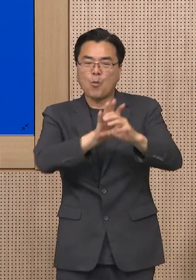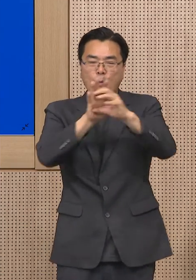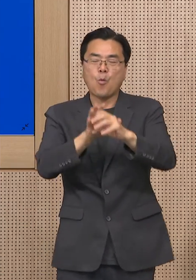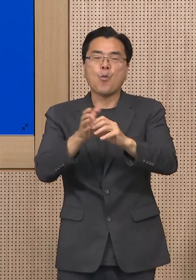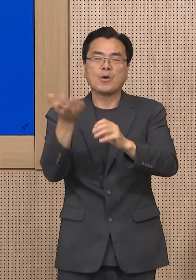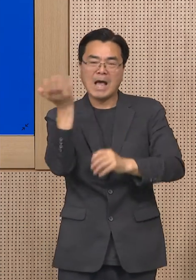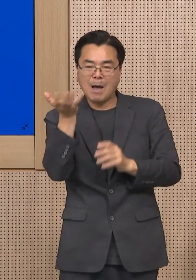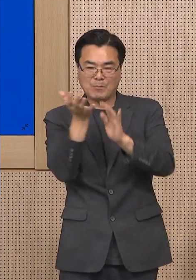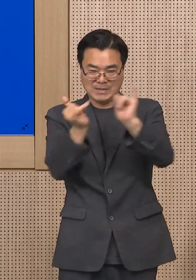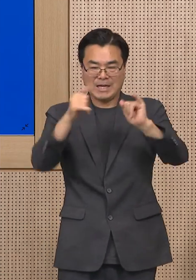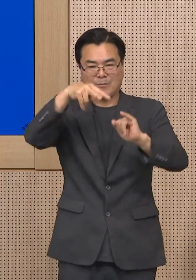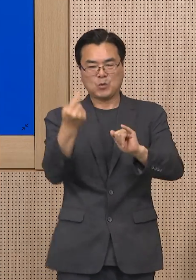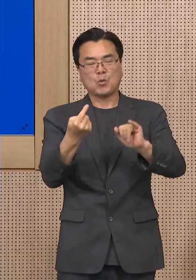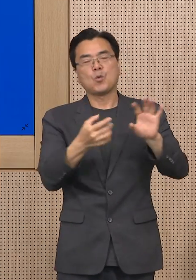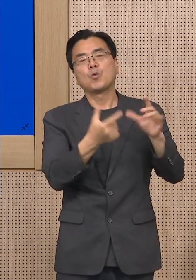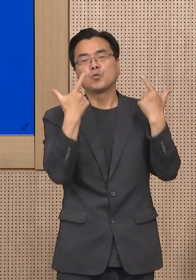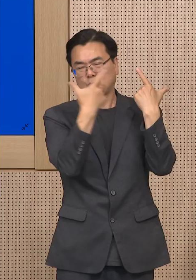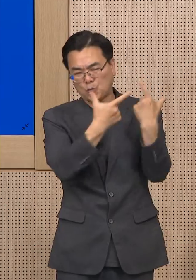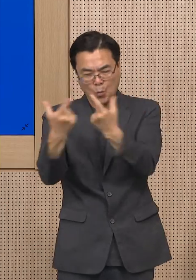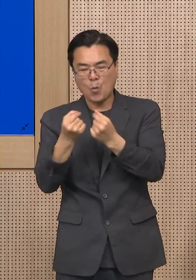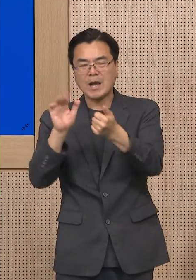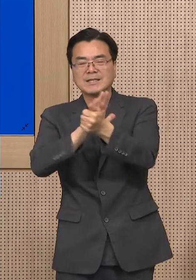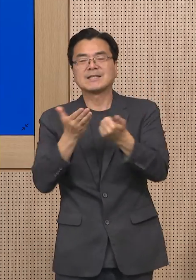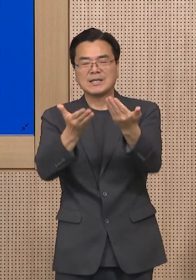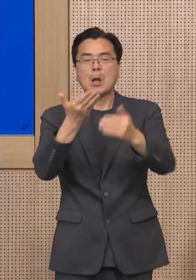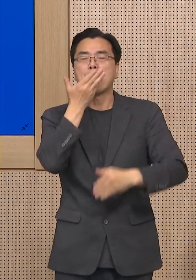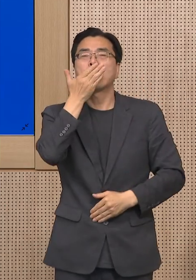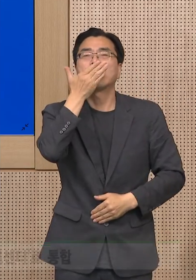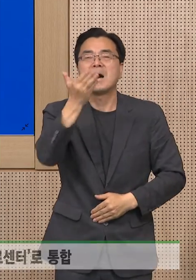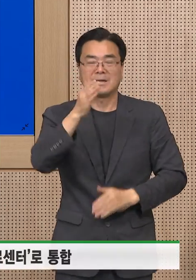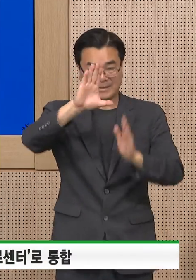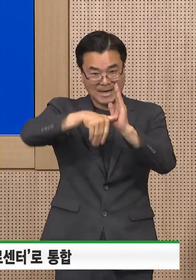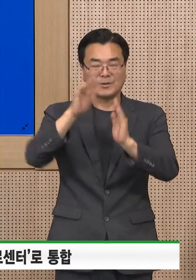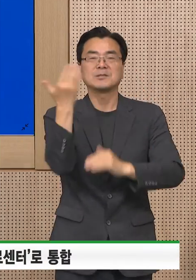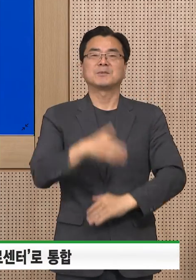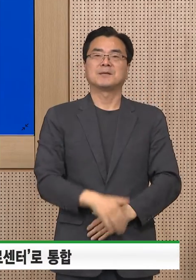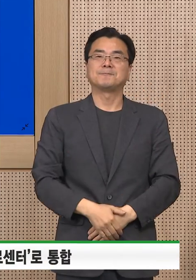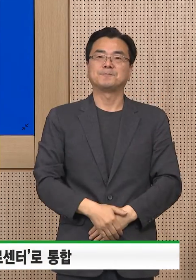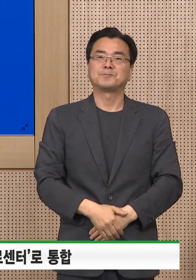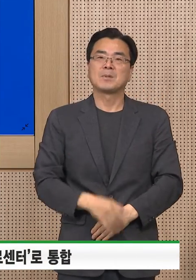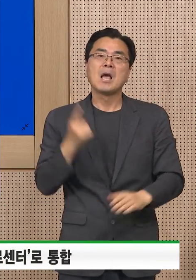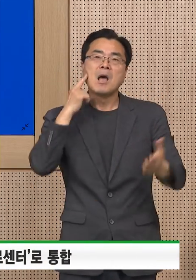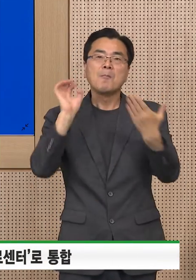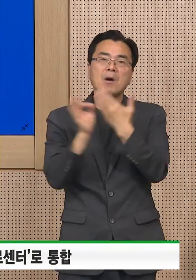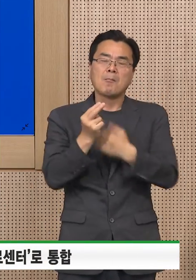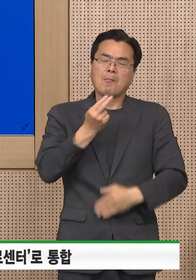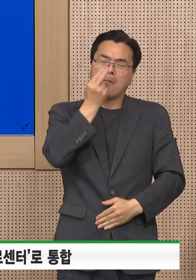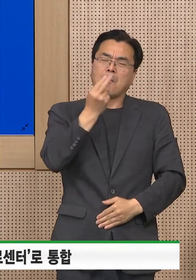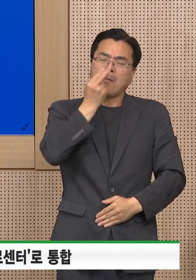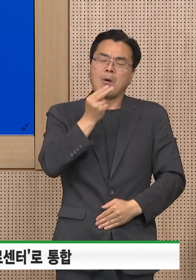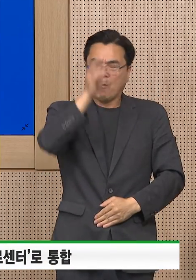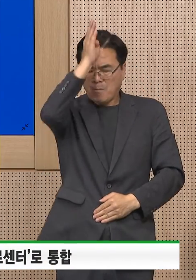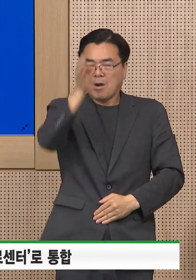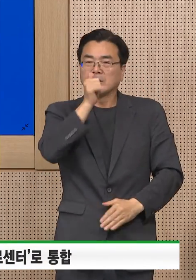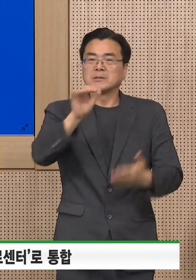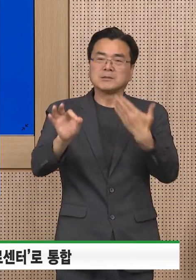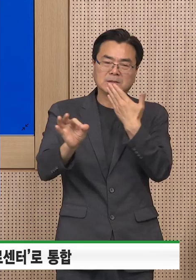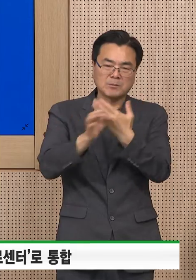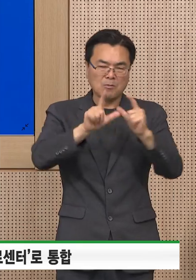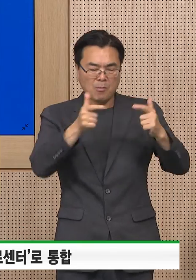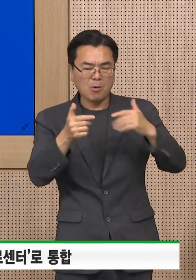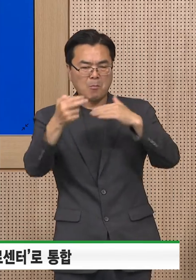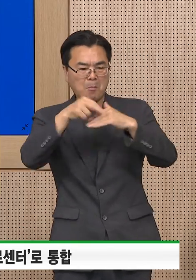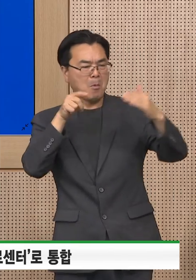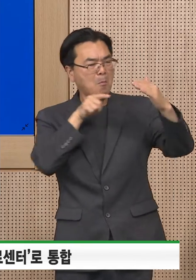위해 코로나19 대응체계를 개편하고 있습니다. 분산되어 있던 호흡기 지정 의료기관, 외래진료센터